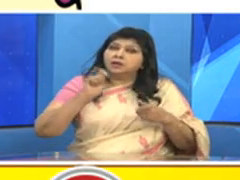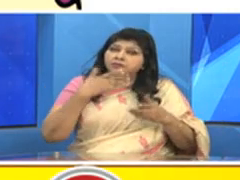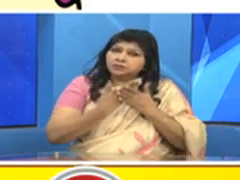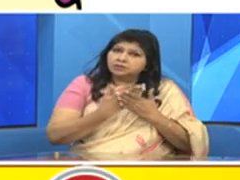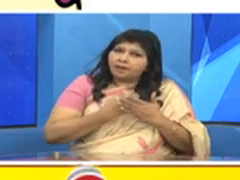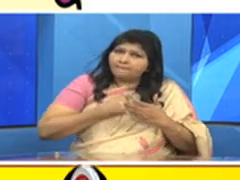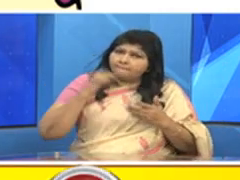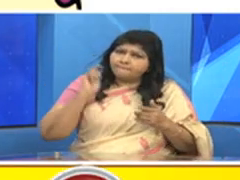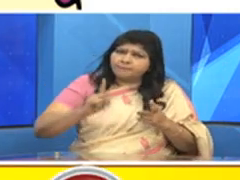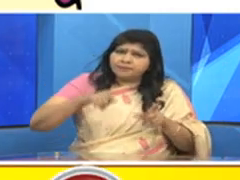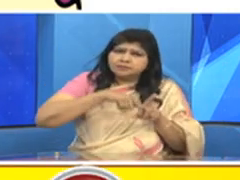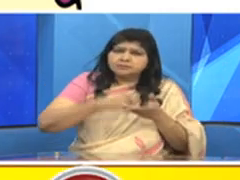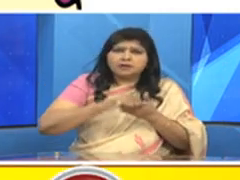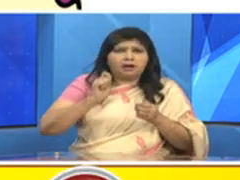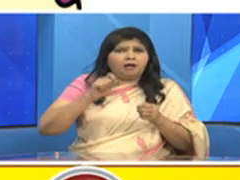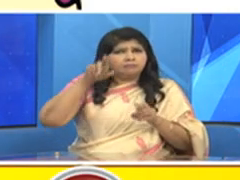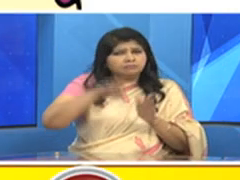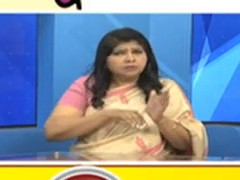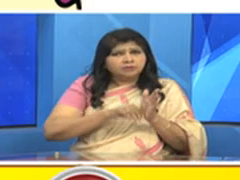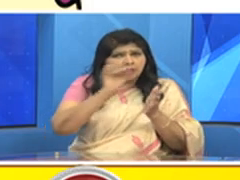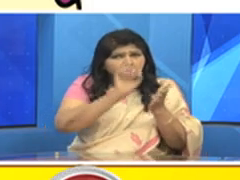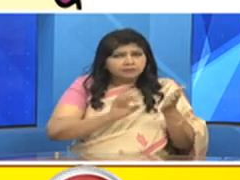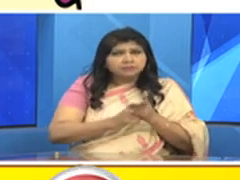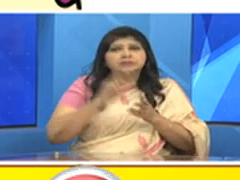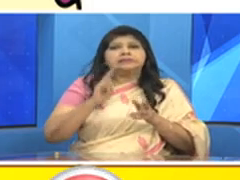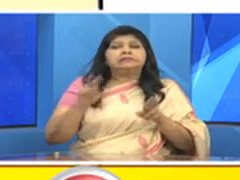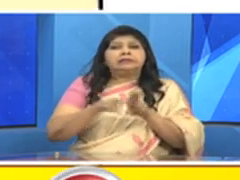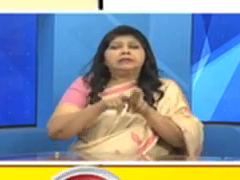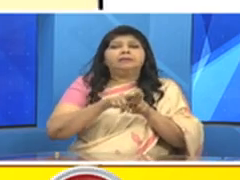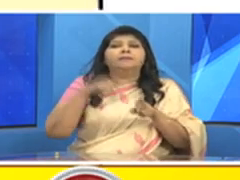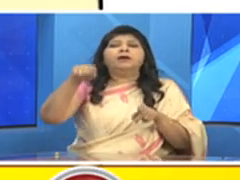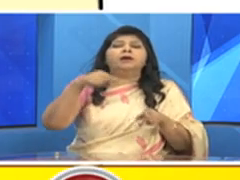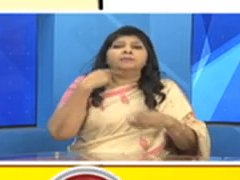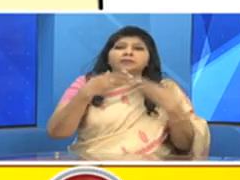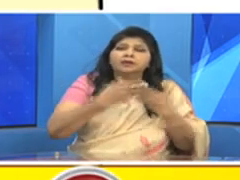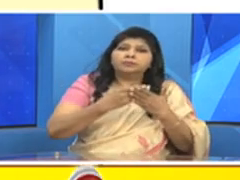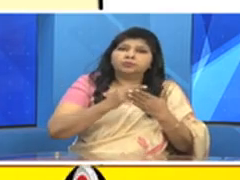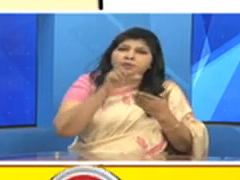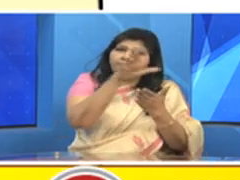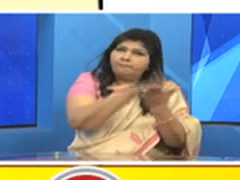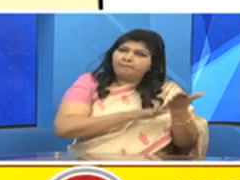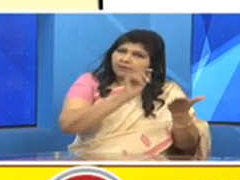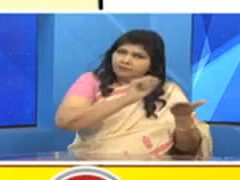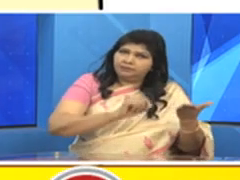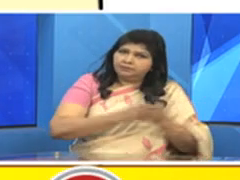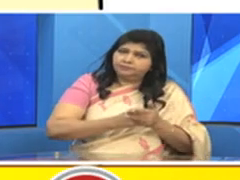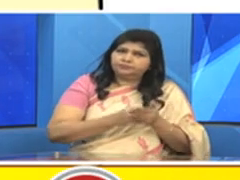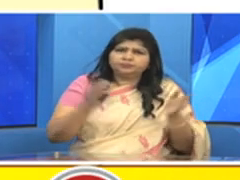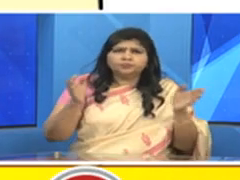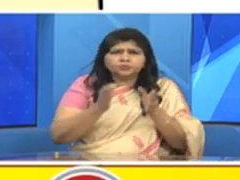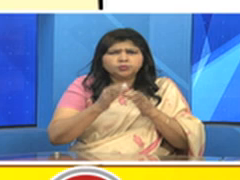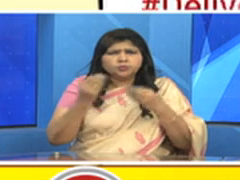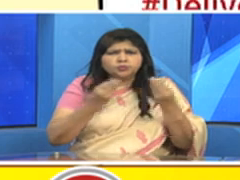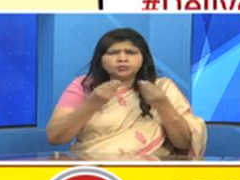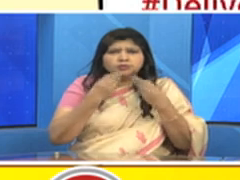रिजोल्यूशंस बनाते हैं, मोदी जी, मेरे नए साल का सोशल रिजोल्यूशन है। मुझे लगता है कि यह सब छोटी छोटी